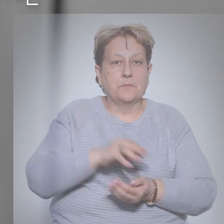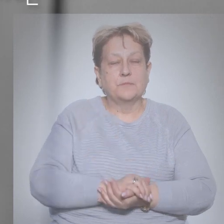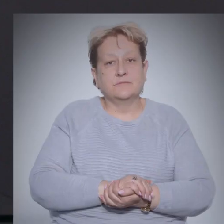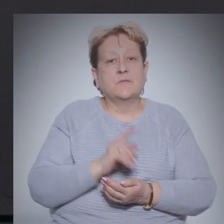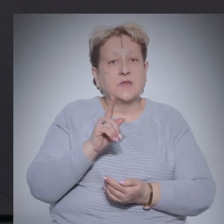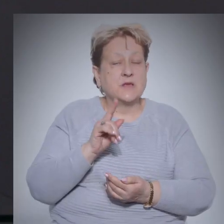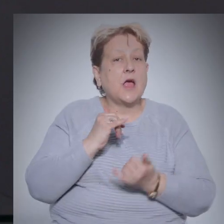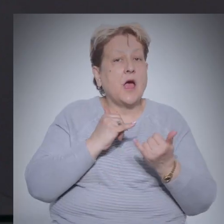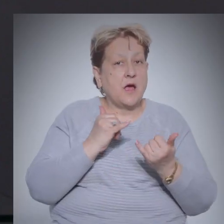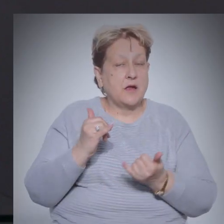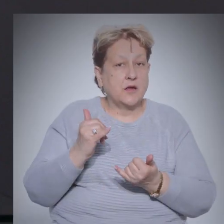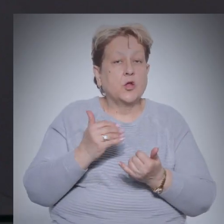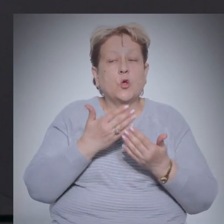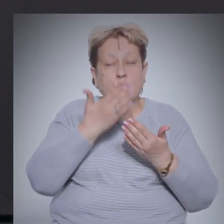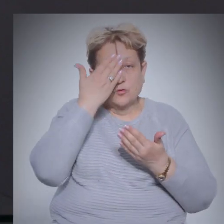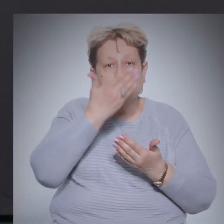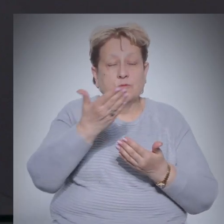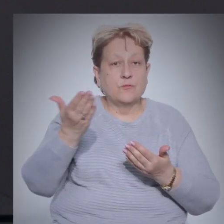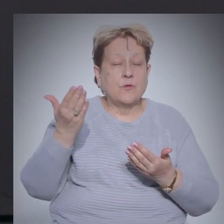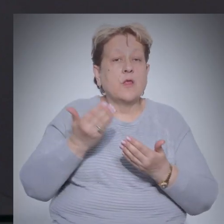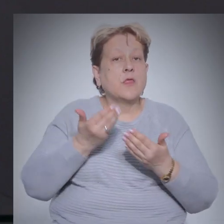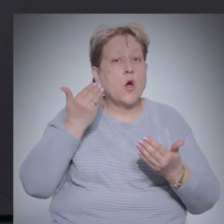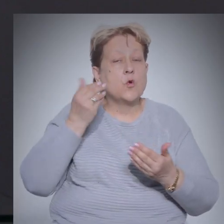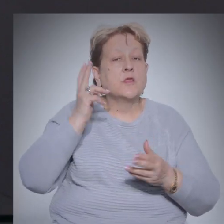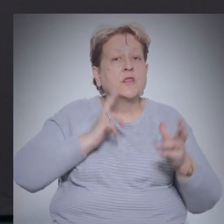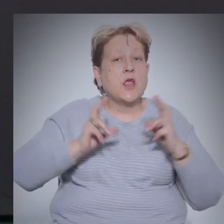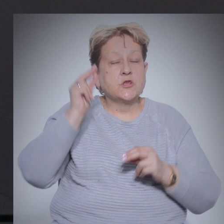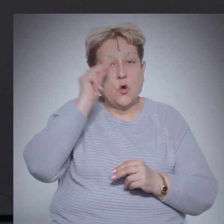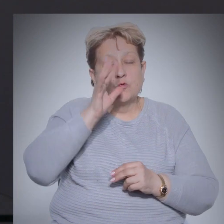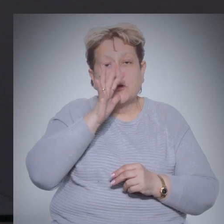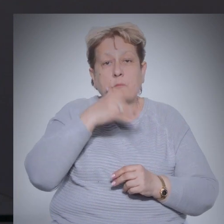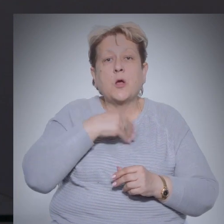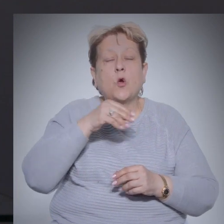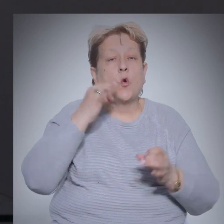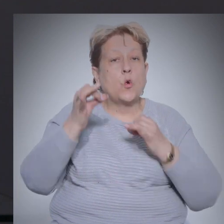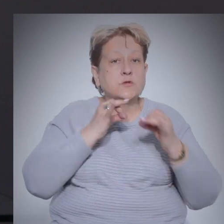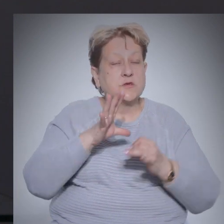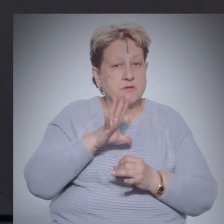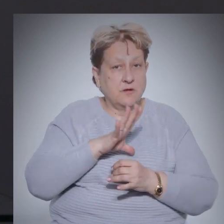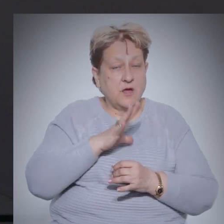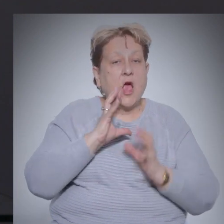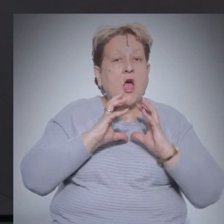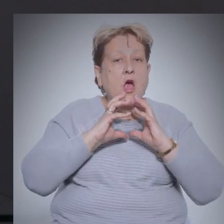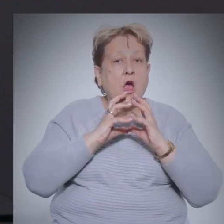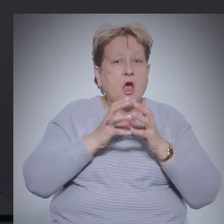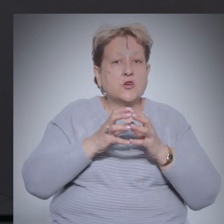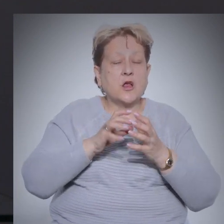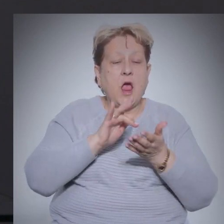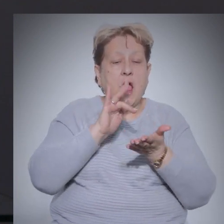Բարոց ձեզ հարգելի ունկն դիրներ, նախոր դասախոսթյան ընթացքում մենք խոսեցինք